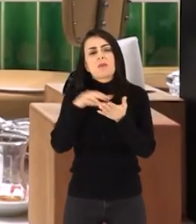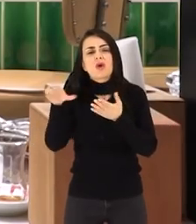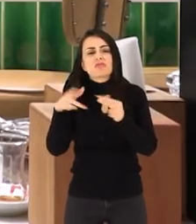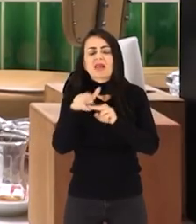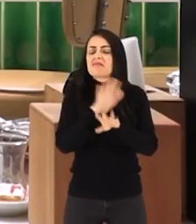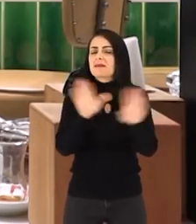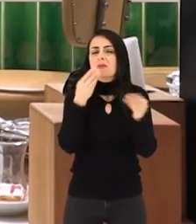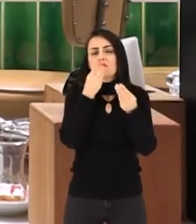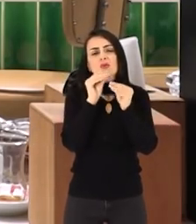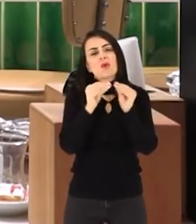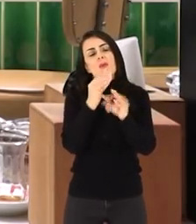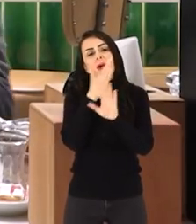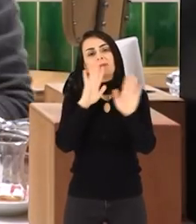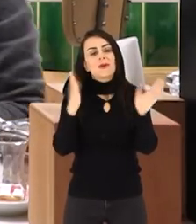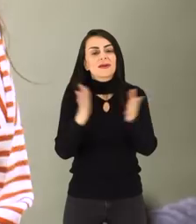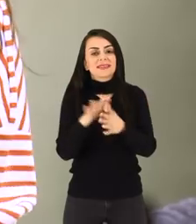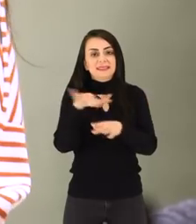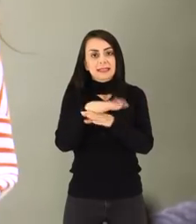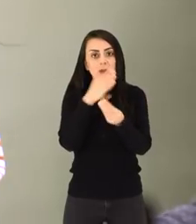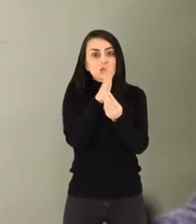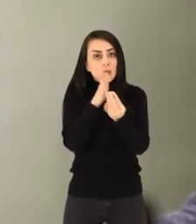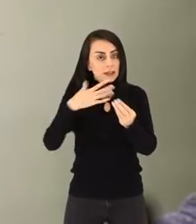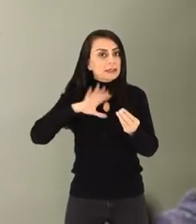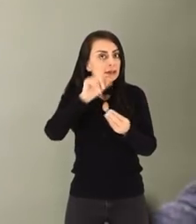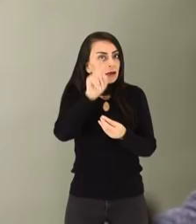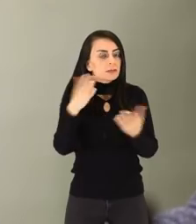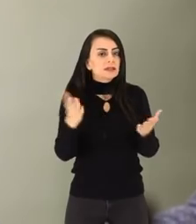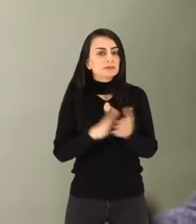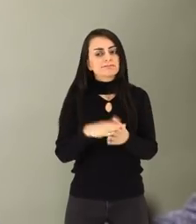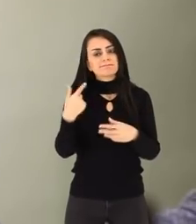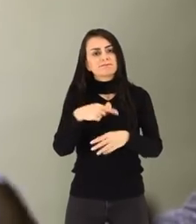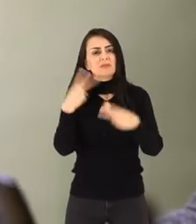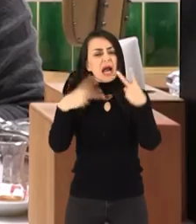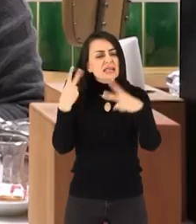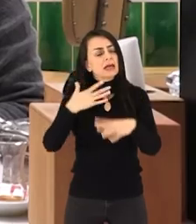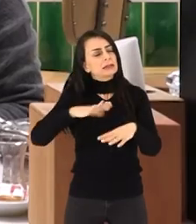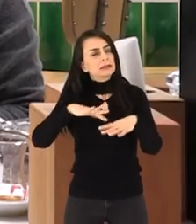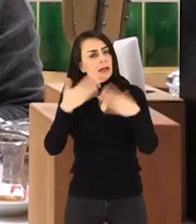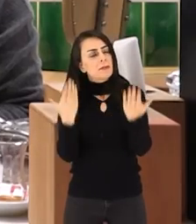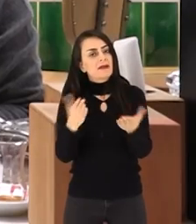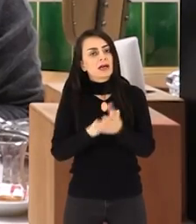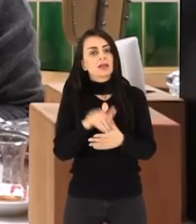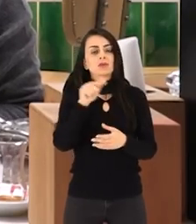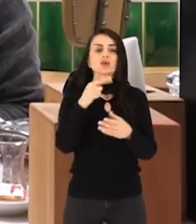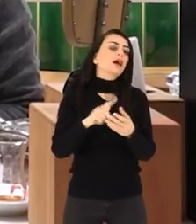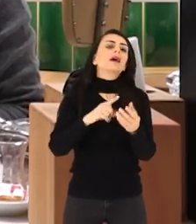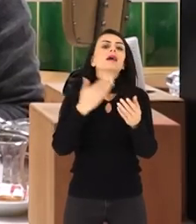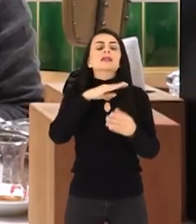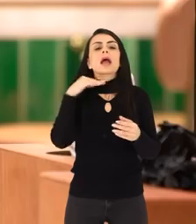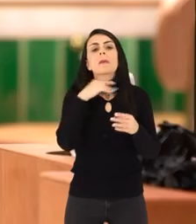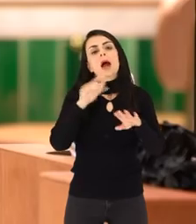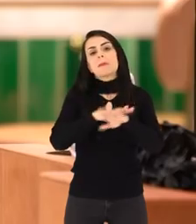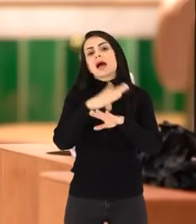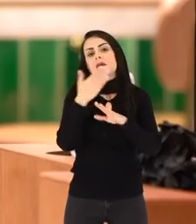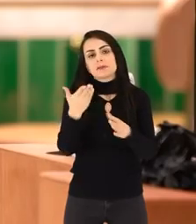mesela salatanda soğan tercih eder misin? Bazı salatalarda evet. Tamam, biz burada kebap yapacağız. Kebabın evet.